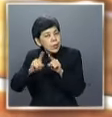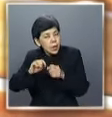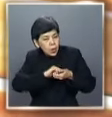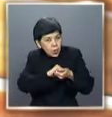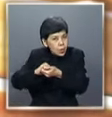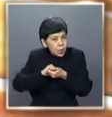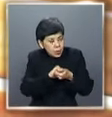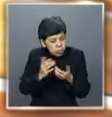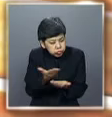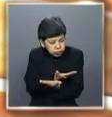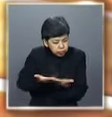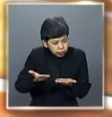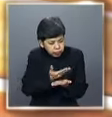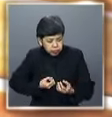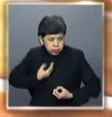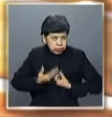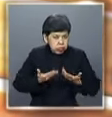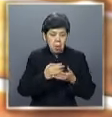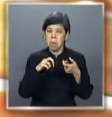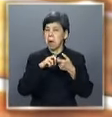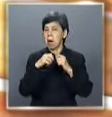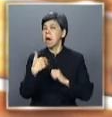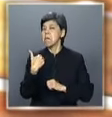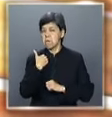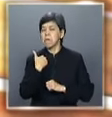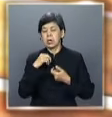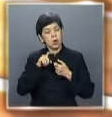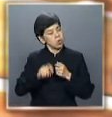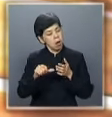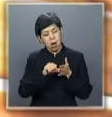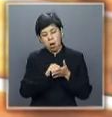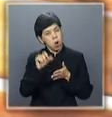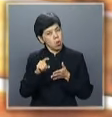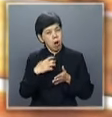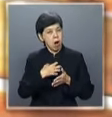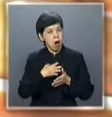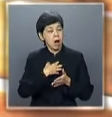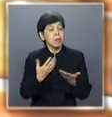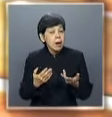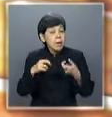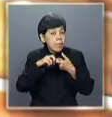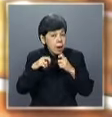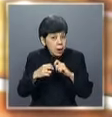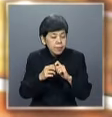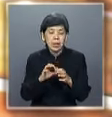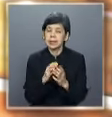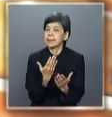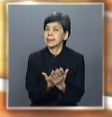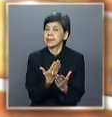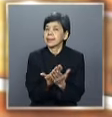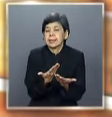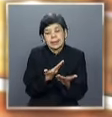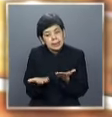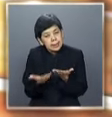กันพูดคุยในเวทีปัญหาใหญ่อีกปัญหาที่ต้องการการแก้ไขอย่างเร่งด่วนนะคะก็คือปัญหาเรื่องค่าใช้จ่าย